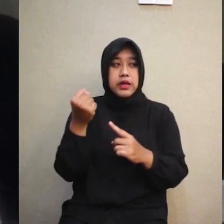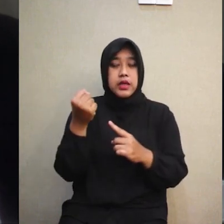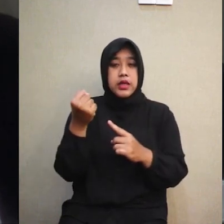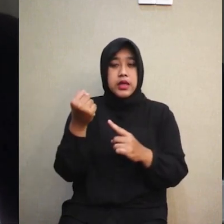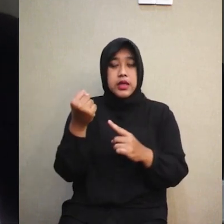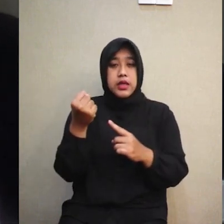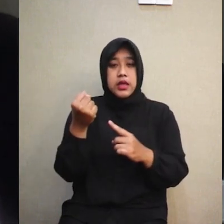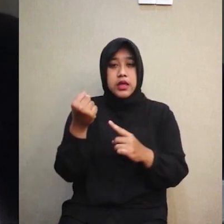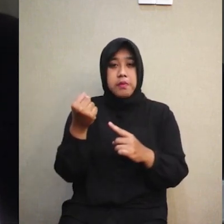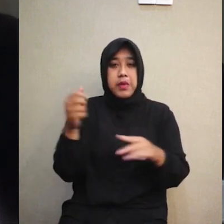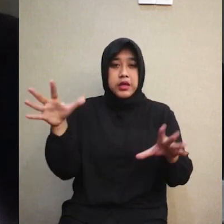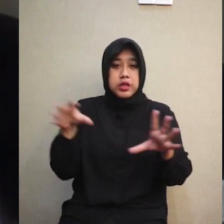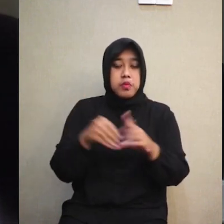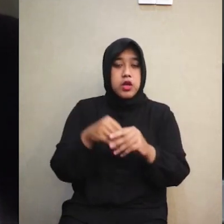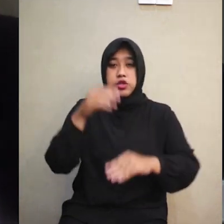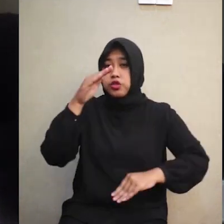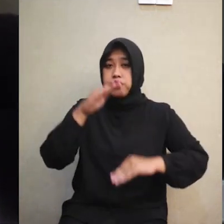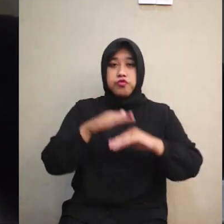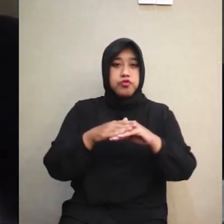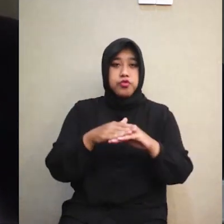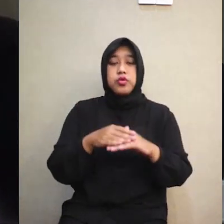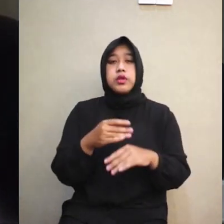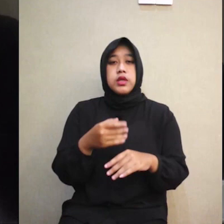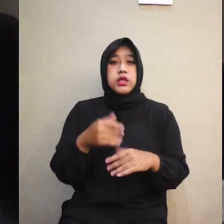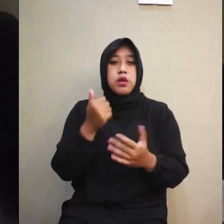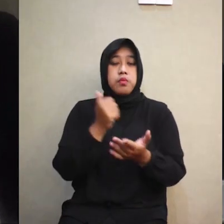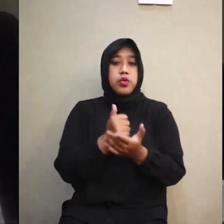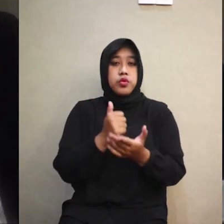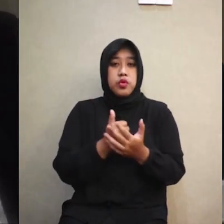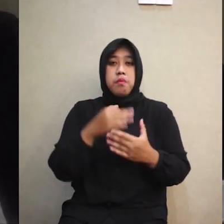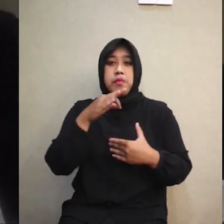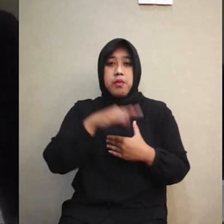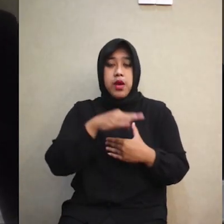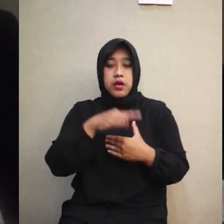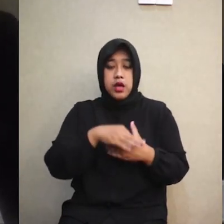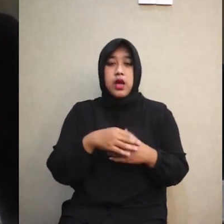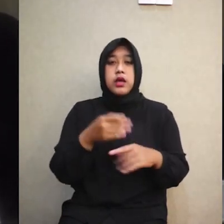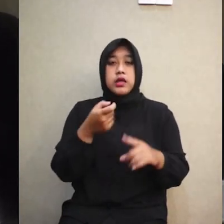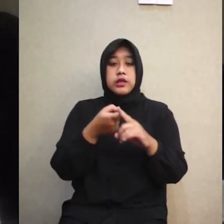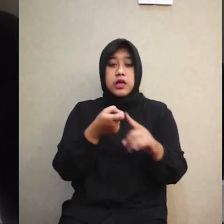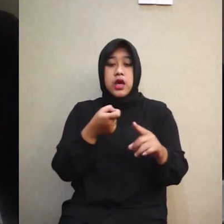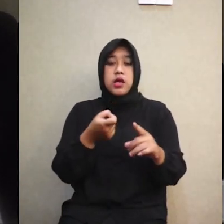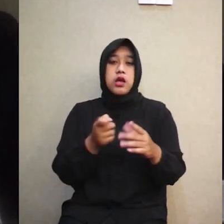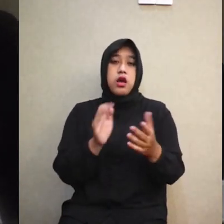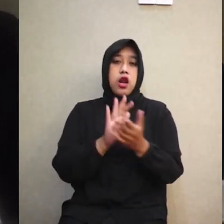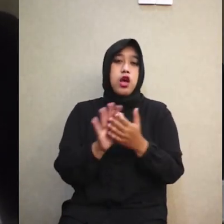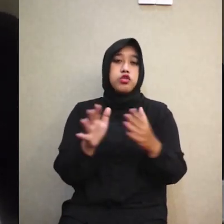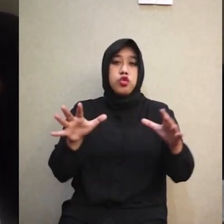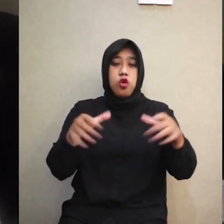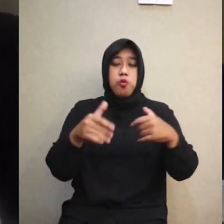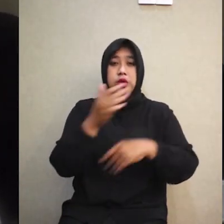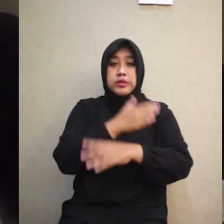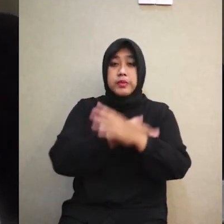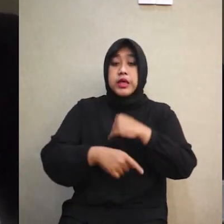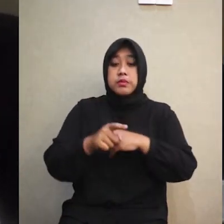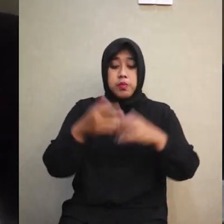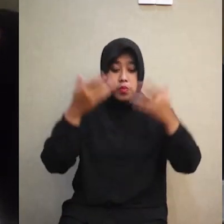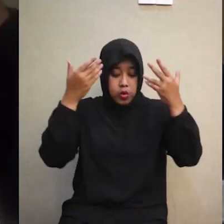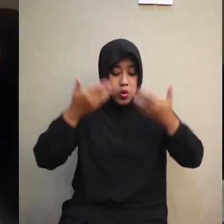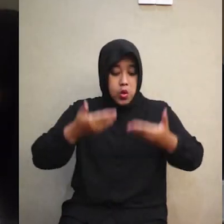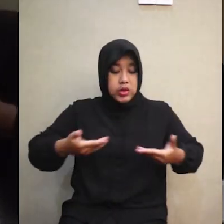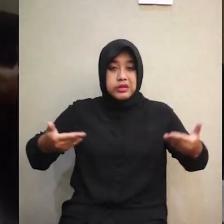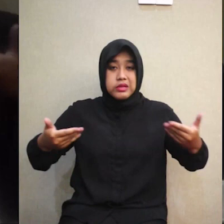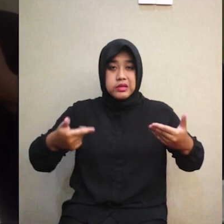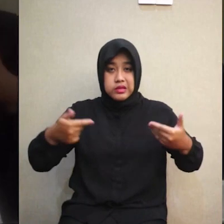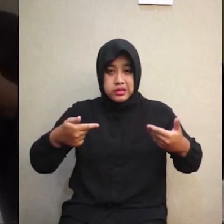meaningful participation atau partisipasi yang bermakna begitu dari difabel Kenapa karena kondisi difabel itu kemudian